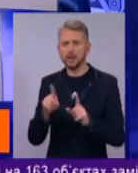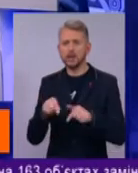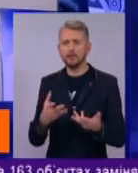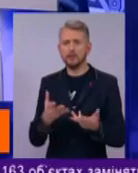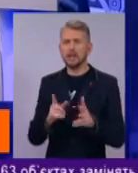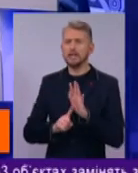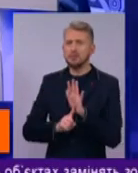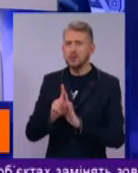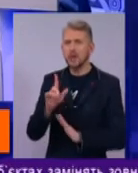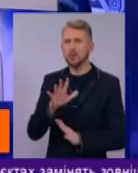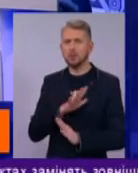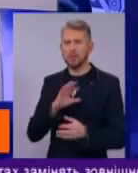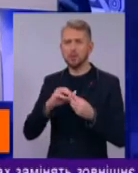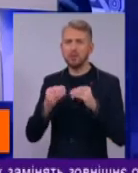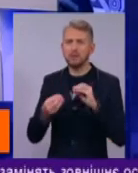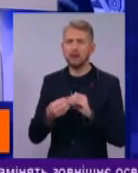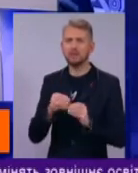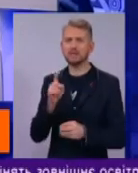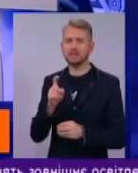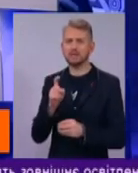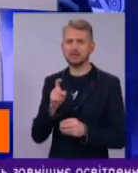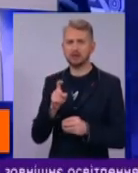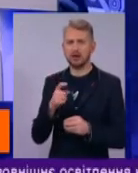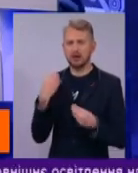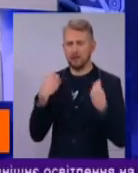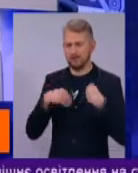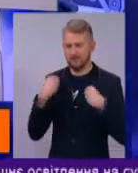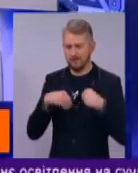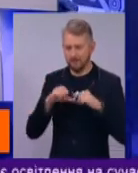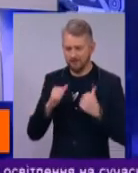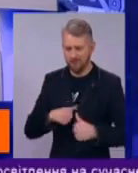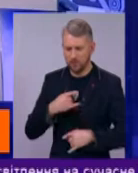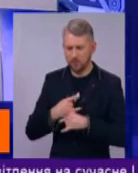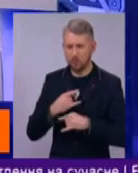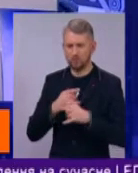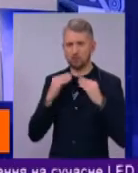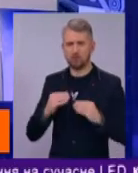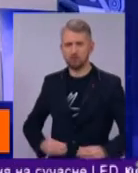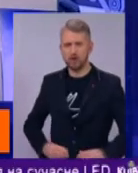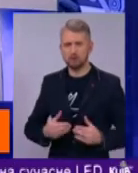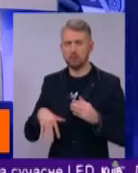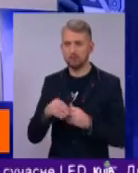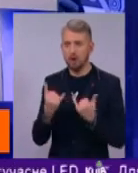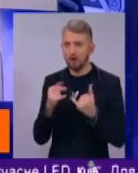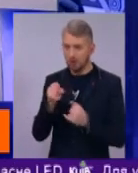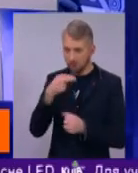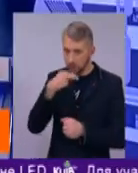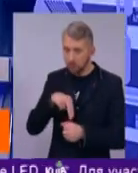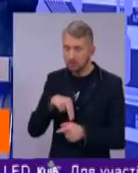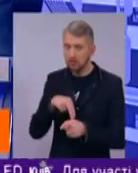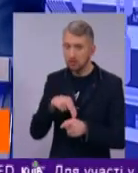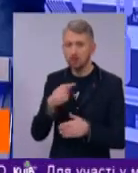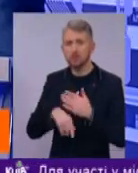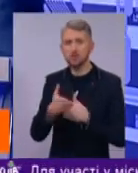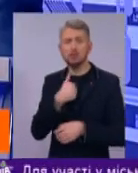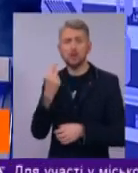навіть спочатку були проблеми так з формою, з бронежилетами, з усім. Зараз стан поліпшився, тому що ми